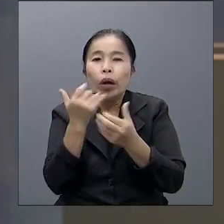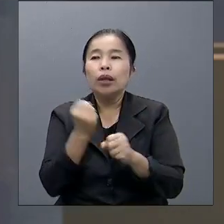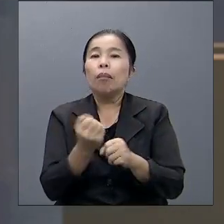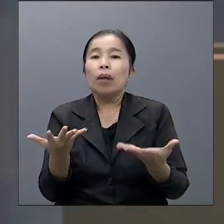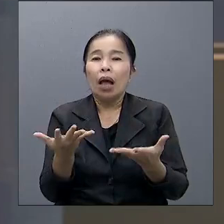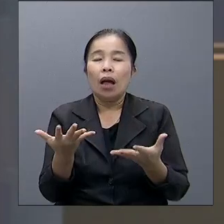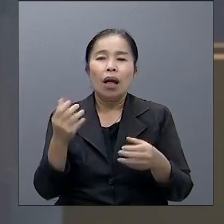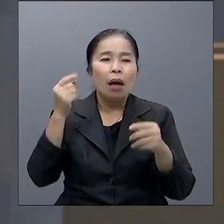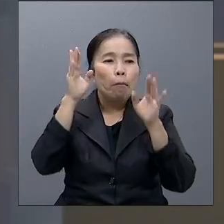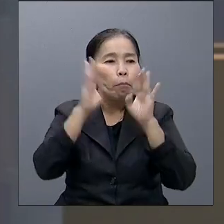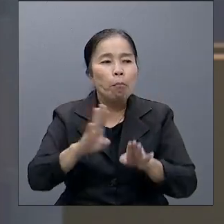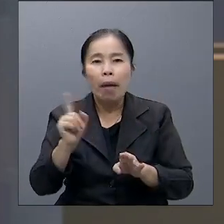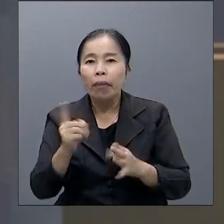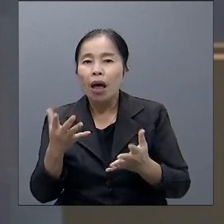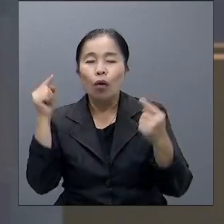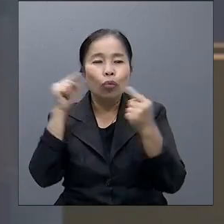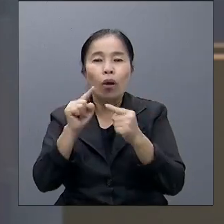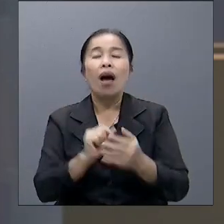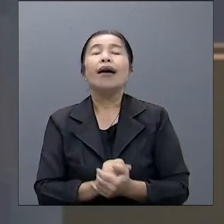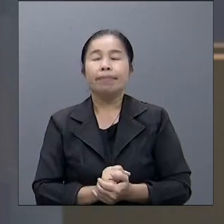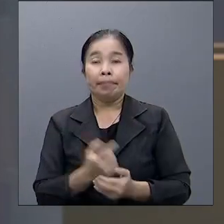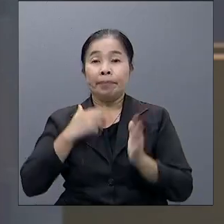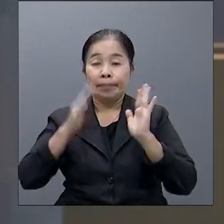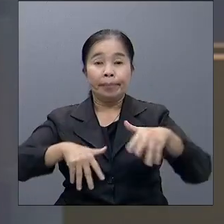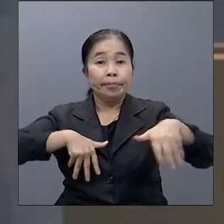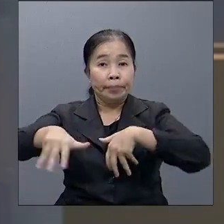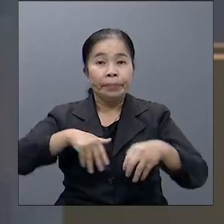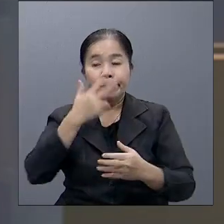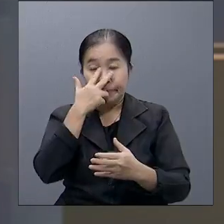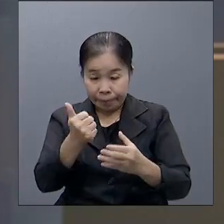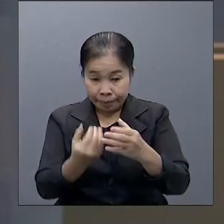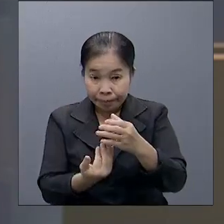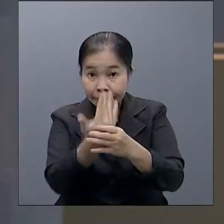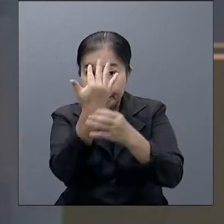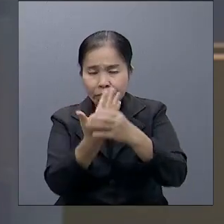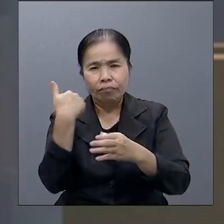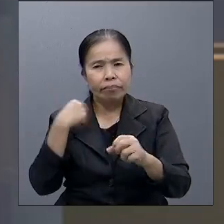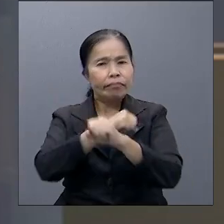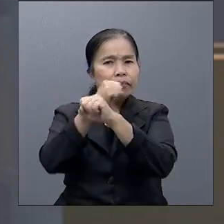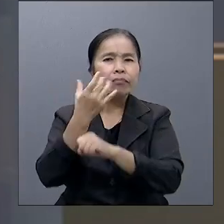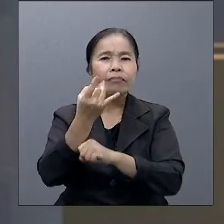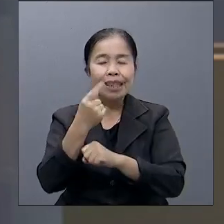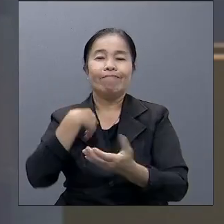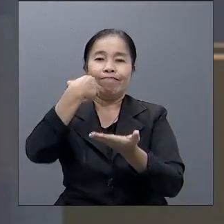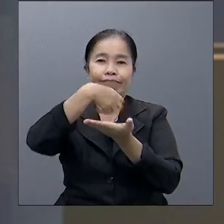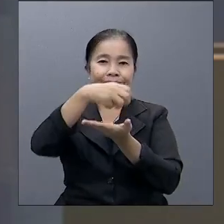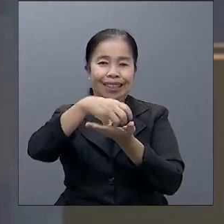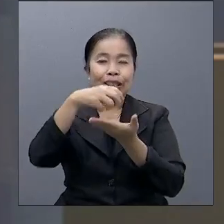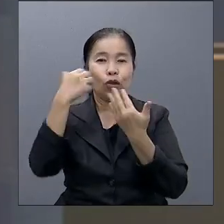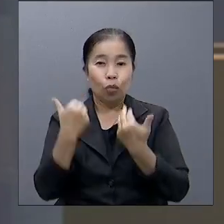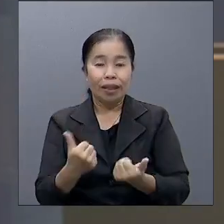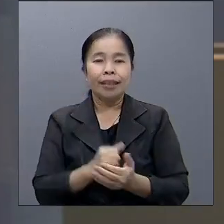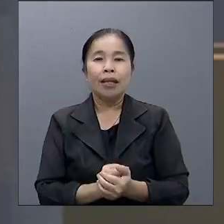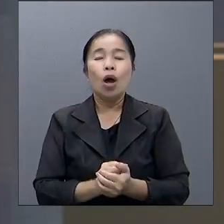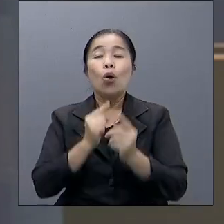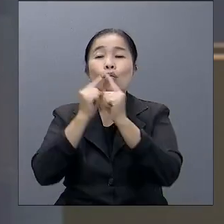งานในลักษณะไหนเราคนทั่วไปถ้าเจอแบบนี้เนี่ยต้องมีข้อควรระวังอะไรบ้างเอามารู้ทันกันได้ไปด้วยกันนะคะวันนี้ร่วมพู